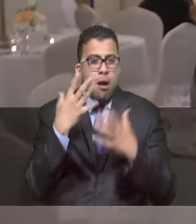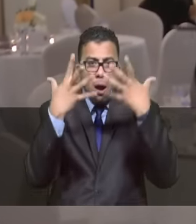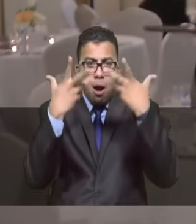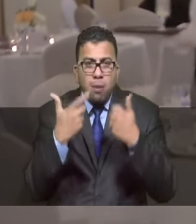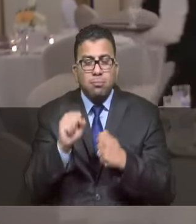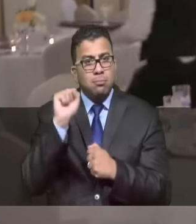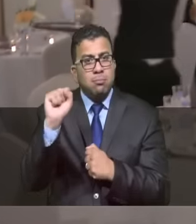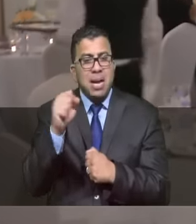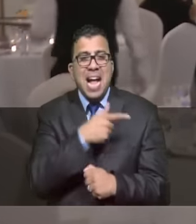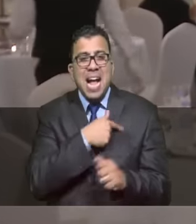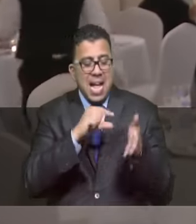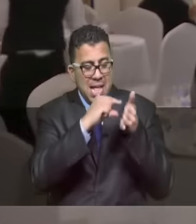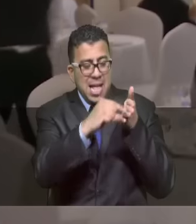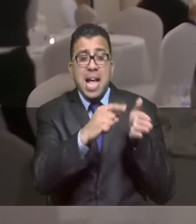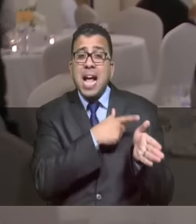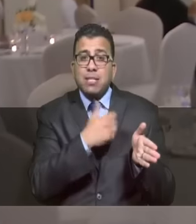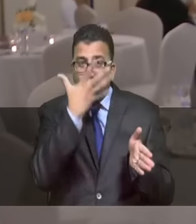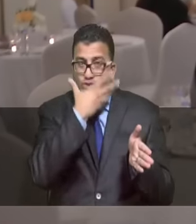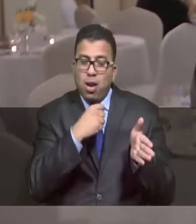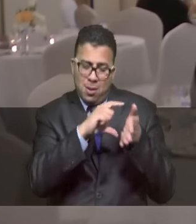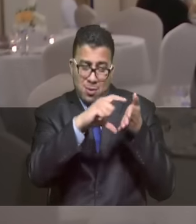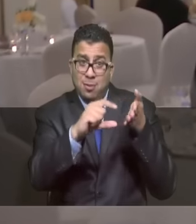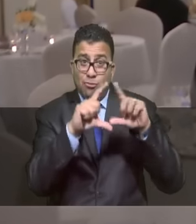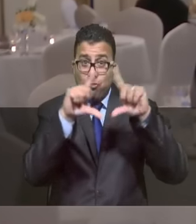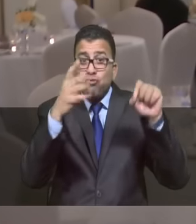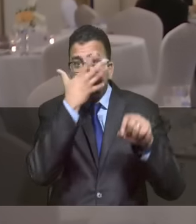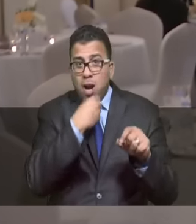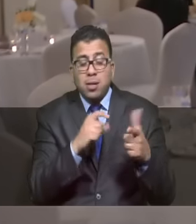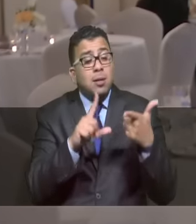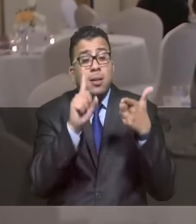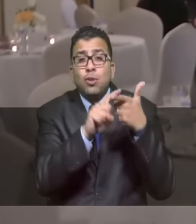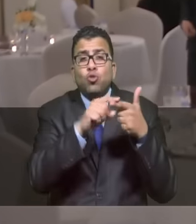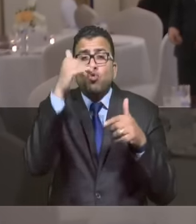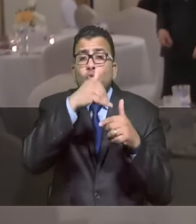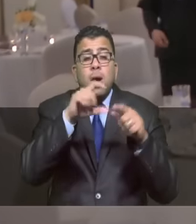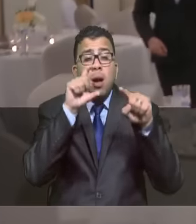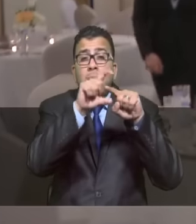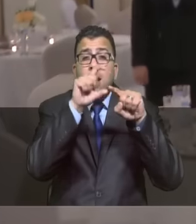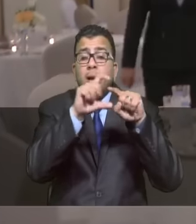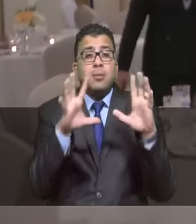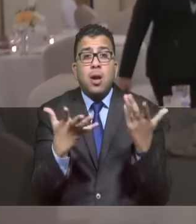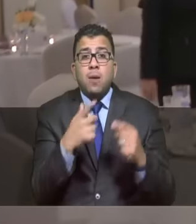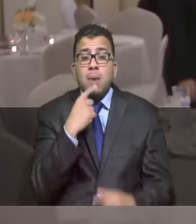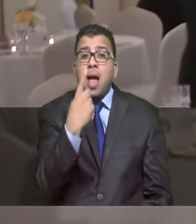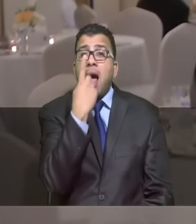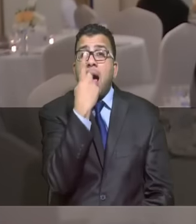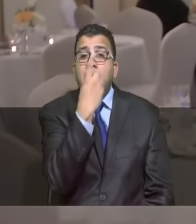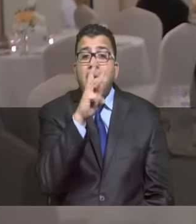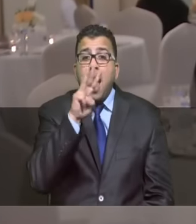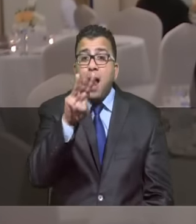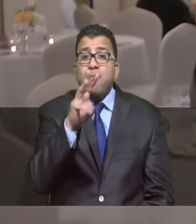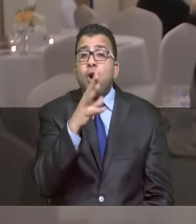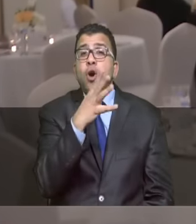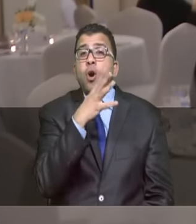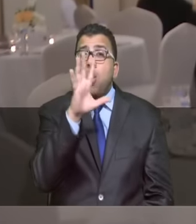تحت الاسم. هذا بالشكل. في المضمون البطاقة تحتوي على أكثر من 1500 عرض